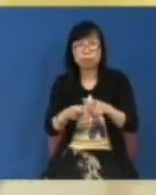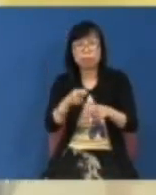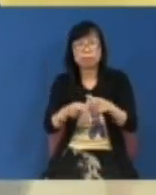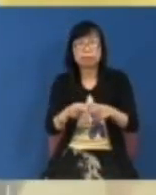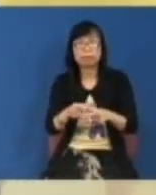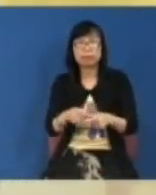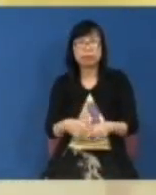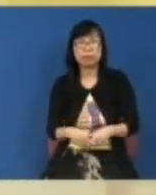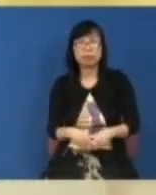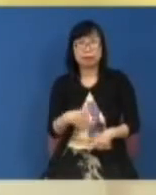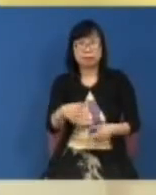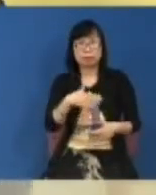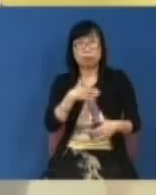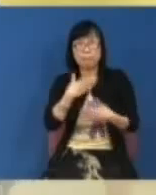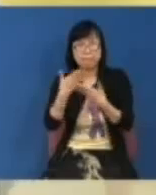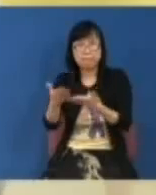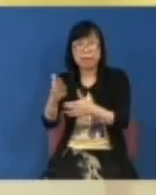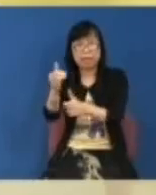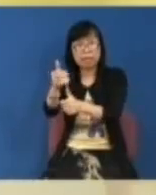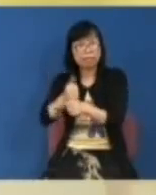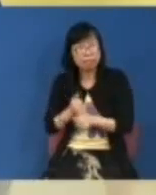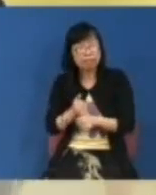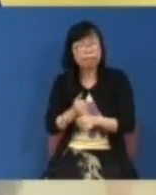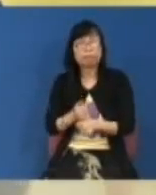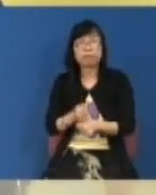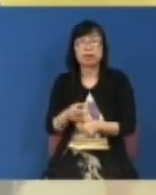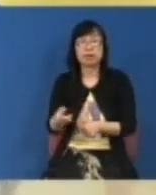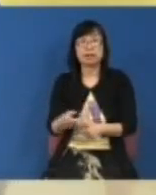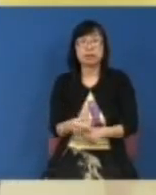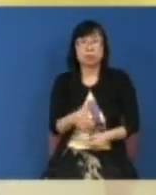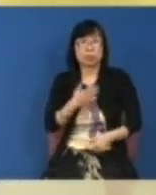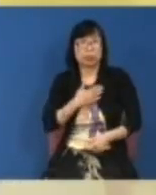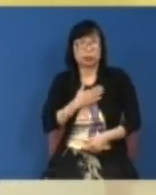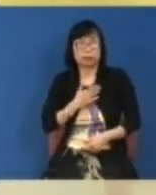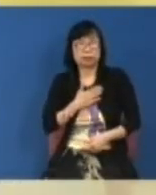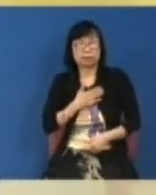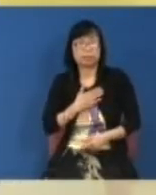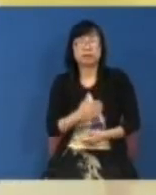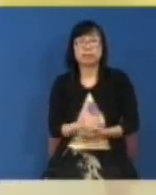願係俾人拉去消離咗你而家咁擔心的所謂